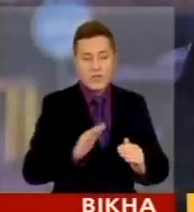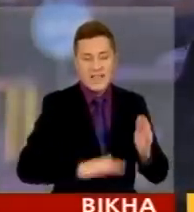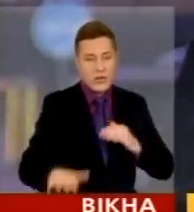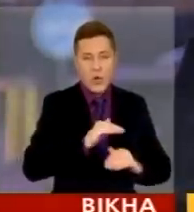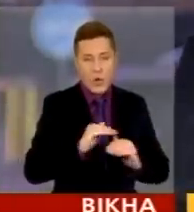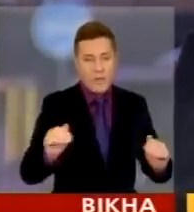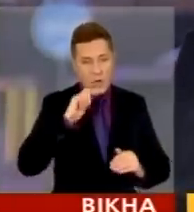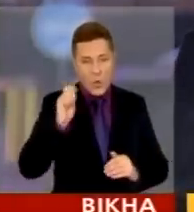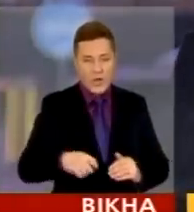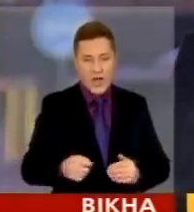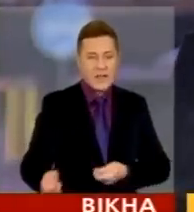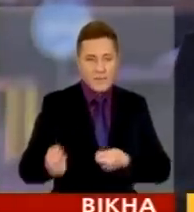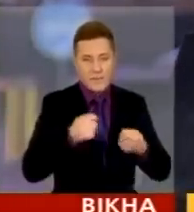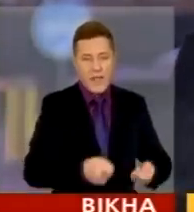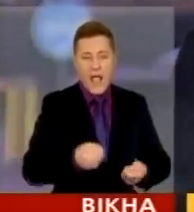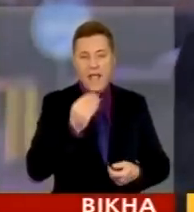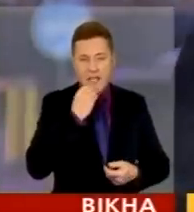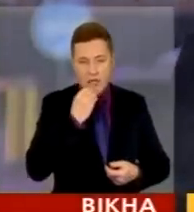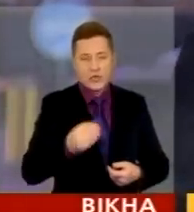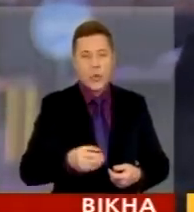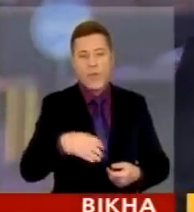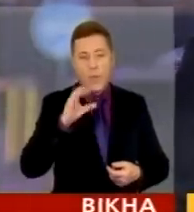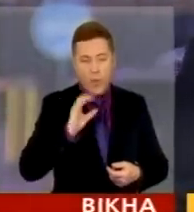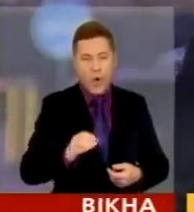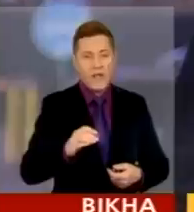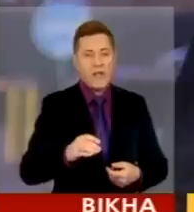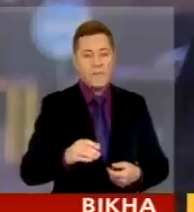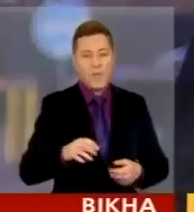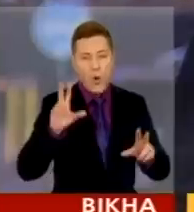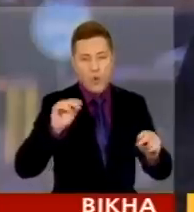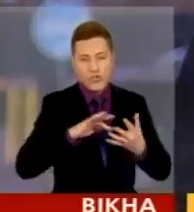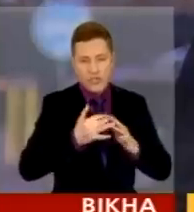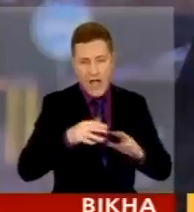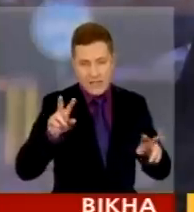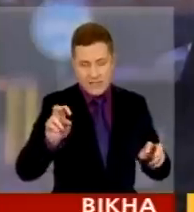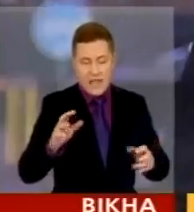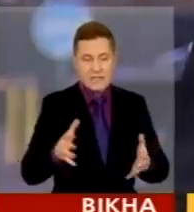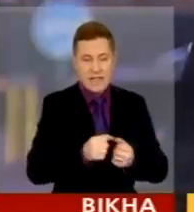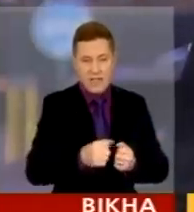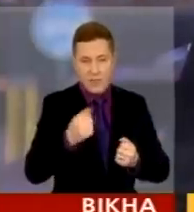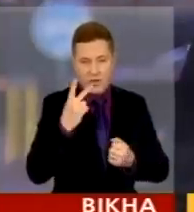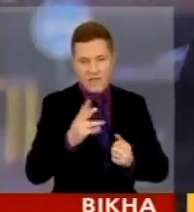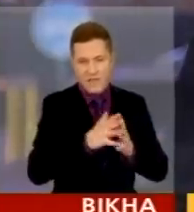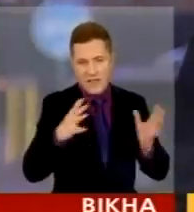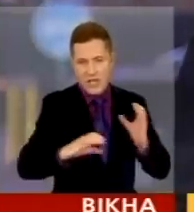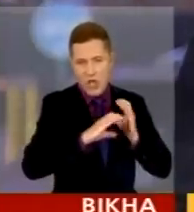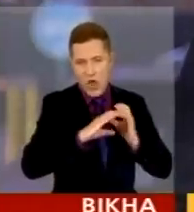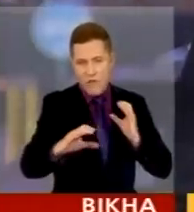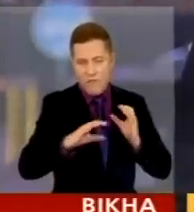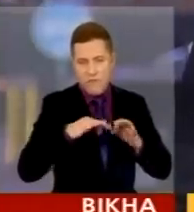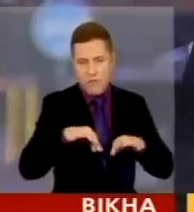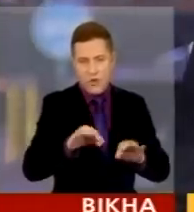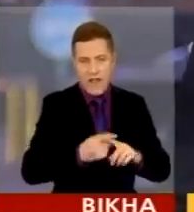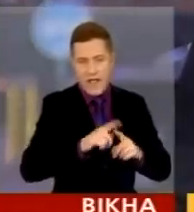дістати підтримку їжею та напоями. Так, у Щасті прикордонники затримали 2 великі фури, що прямували до Луганська без